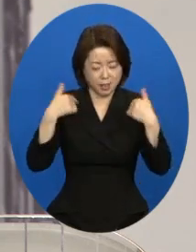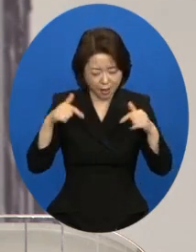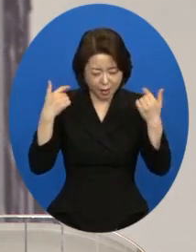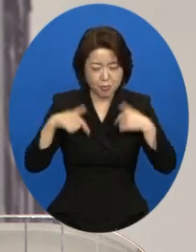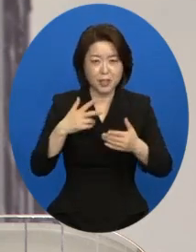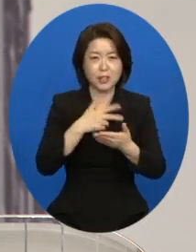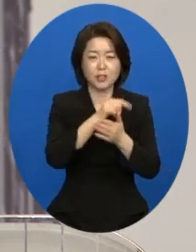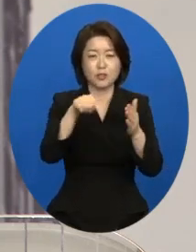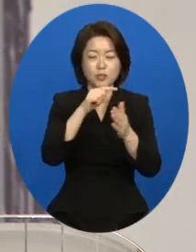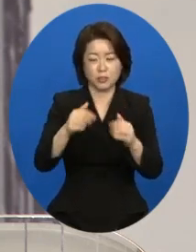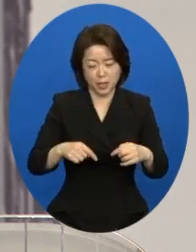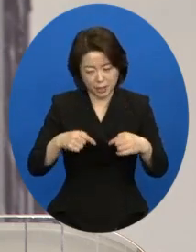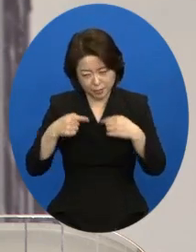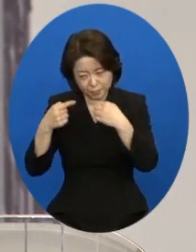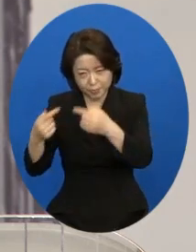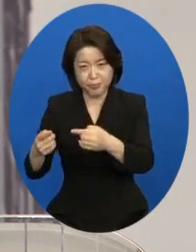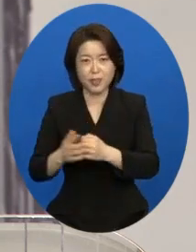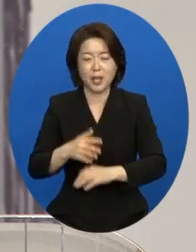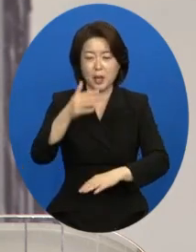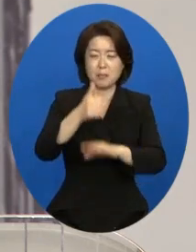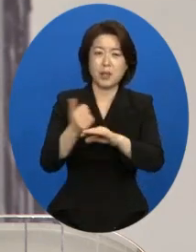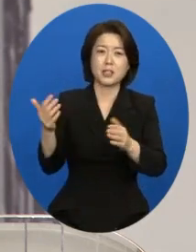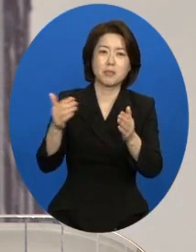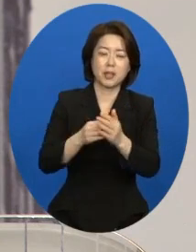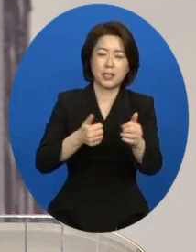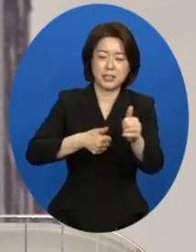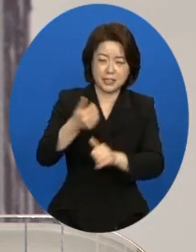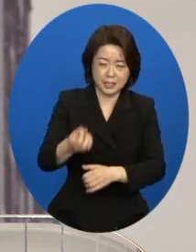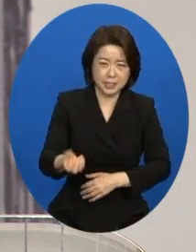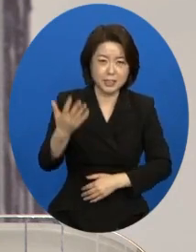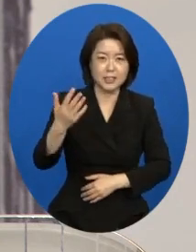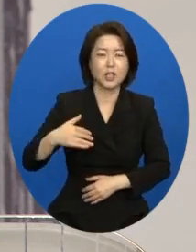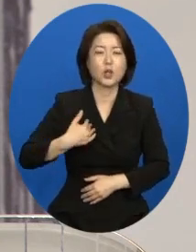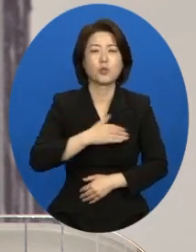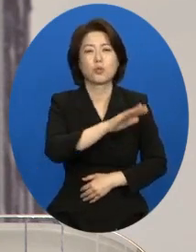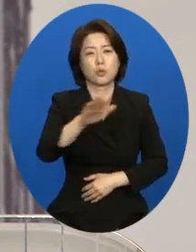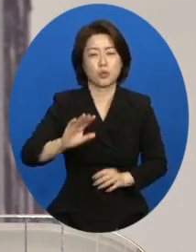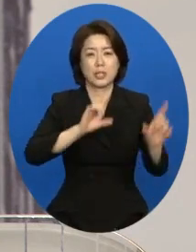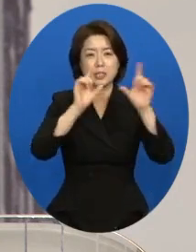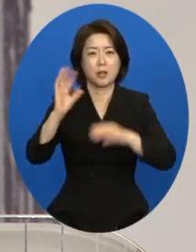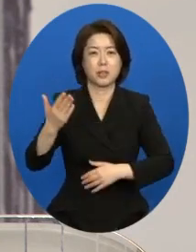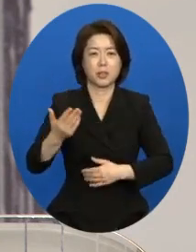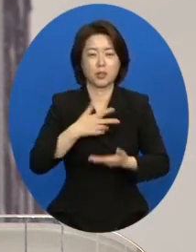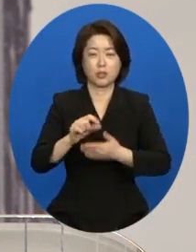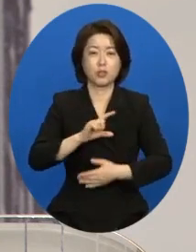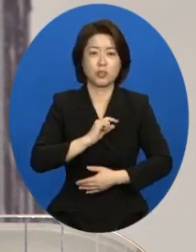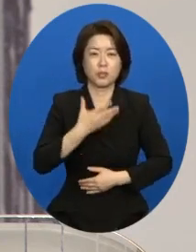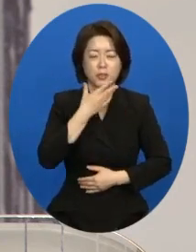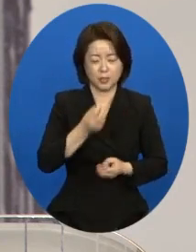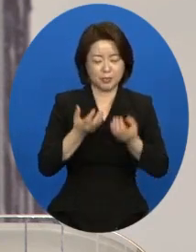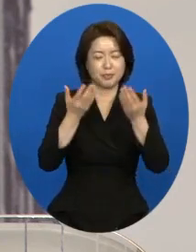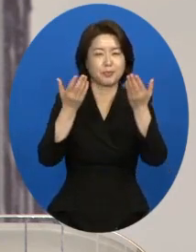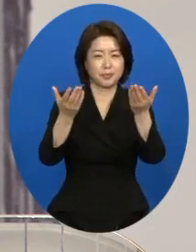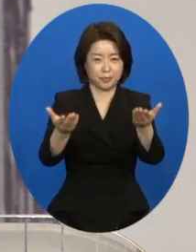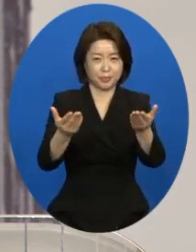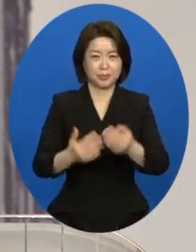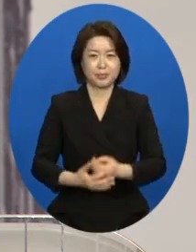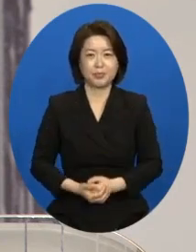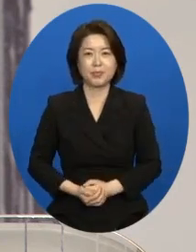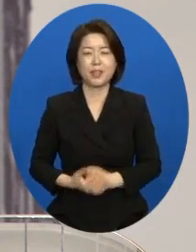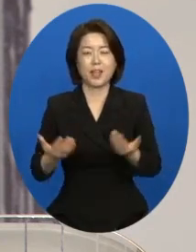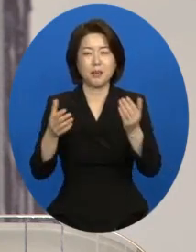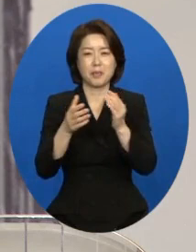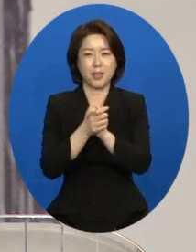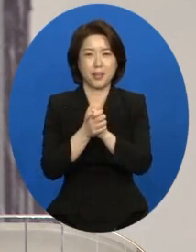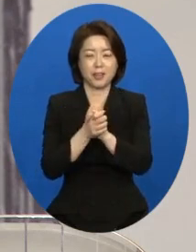주님 안에 거하여 마지막까지 승리하는 저 여러분들의 삶이 되시기를 우리 주님의 이름으로 축원드립니다.